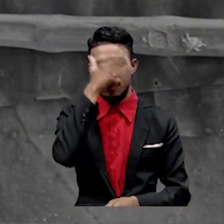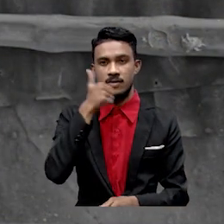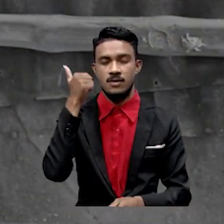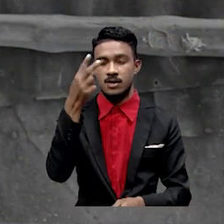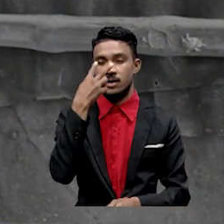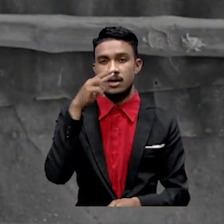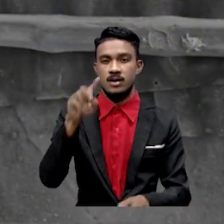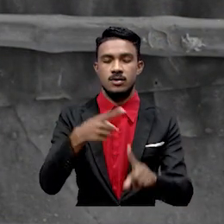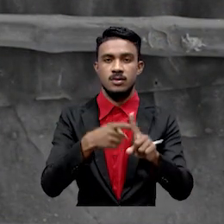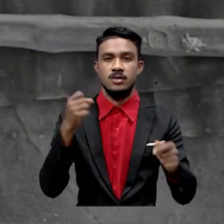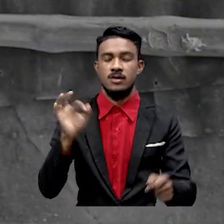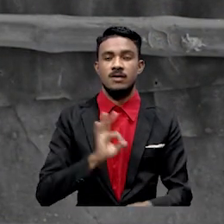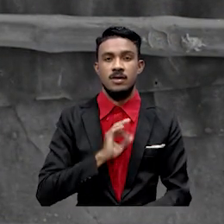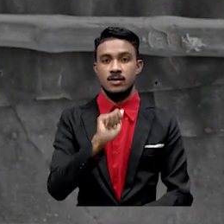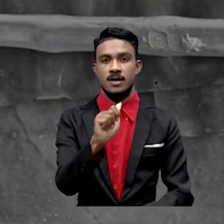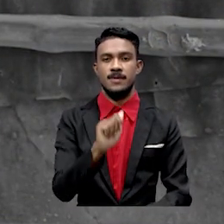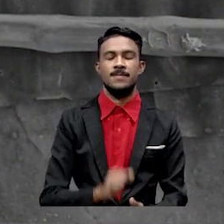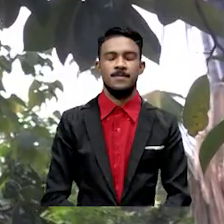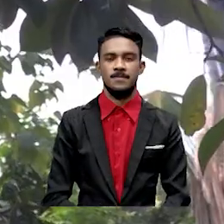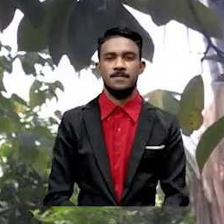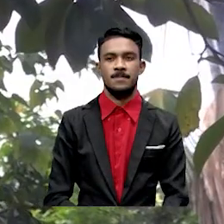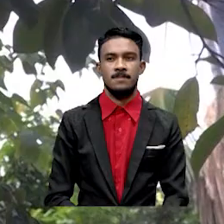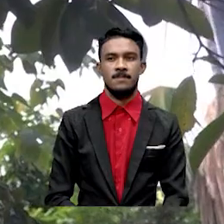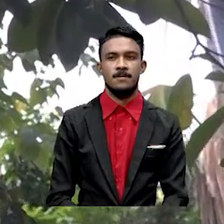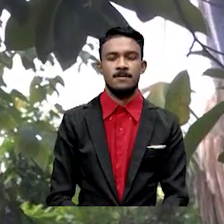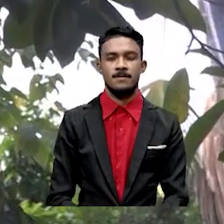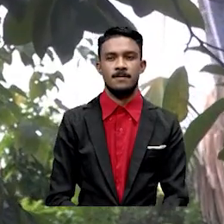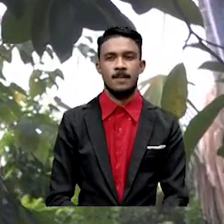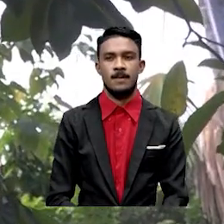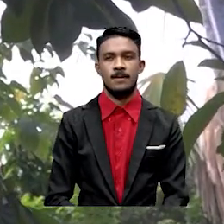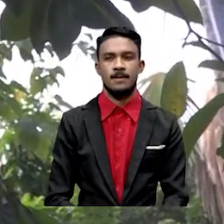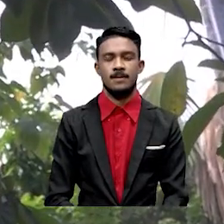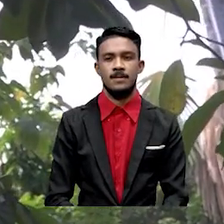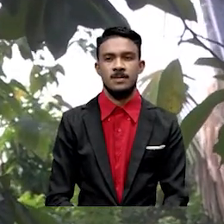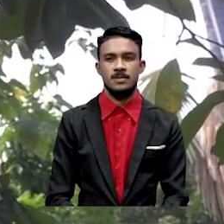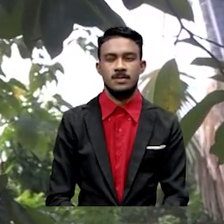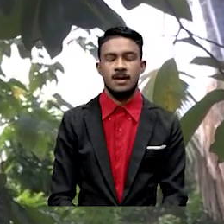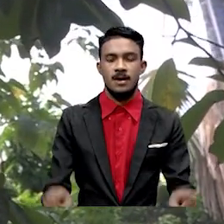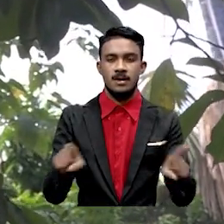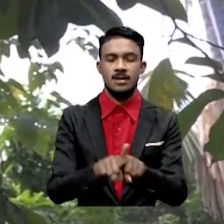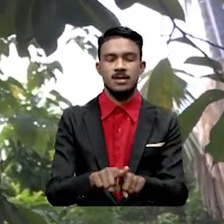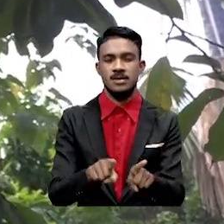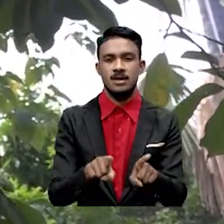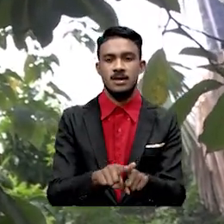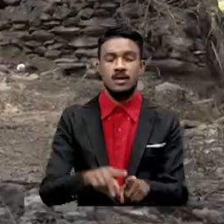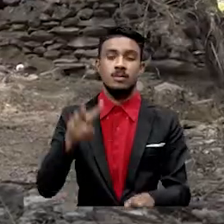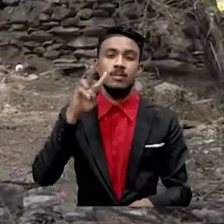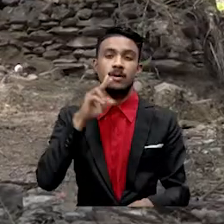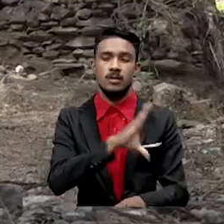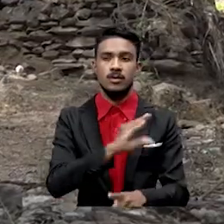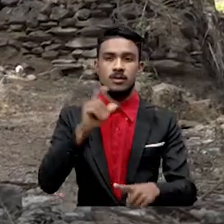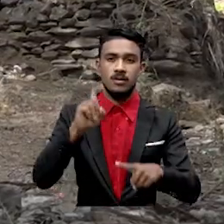laletek Fatuahi. Maske nune modo no fore hirak